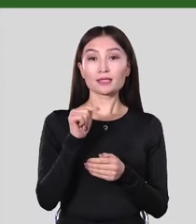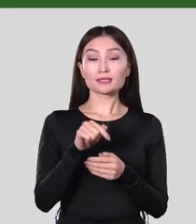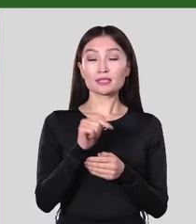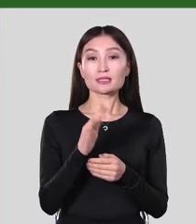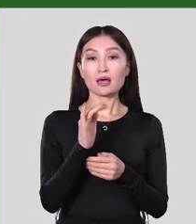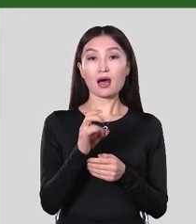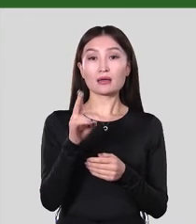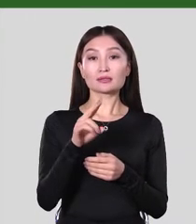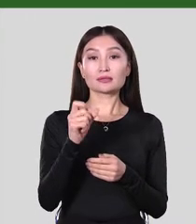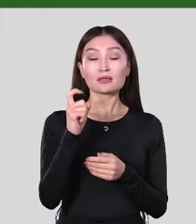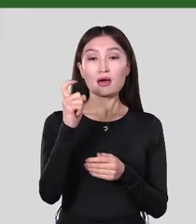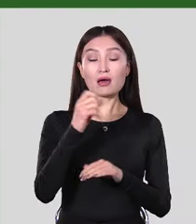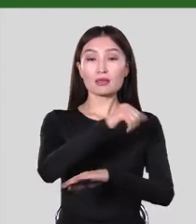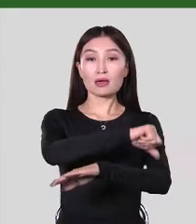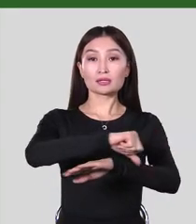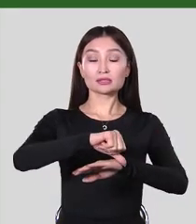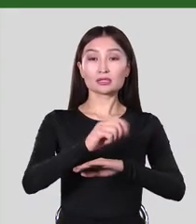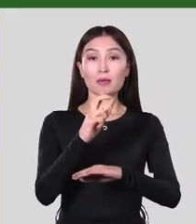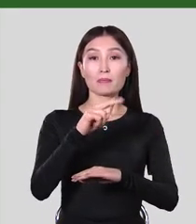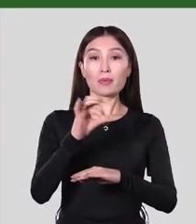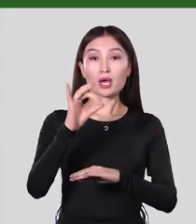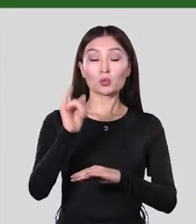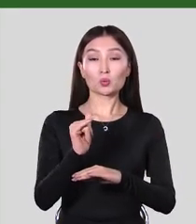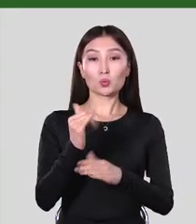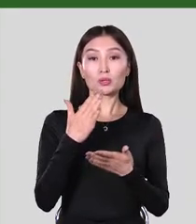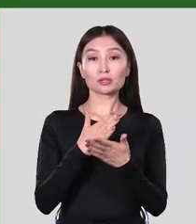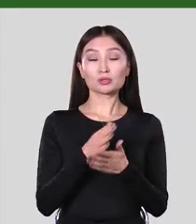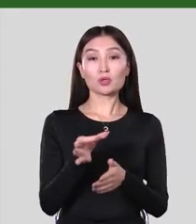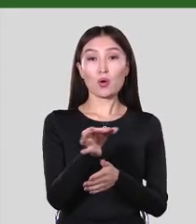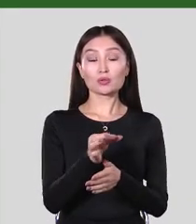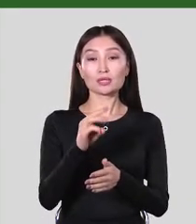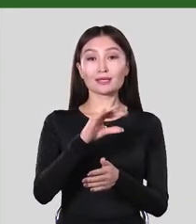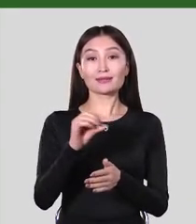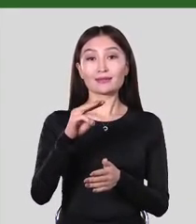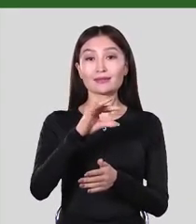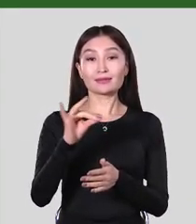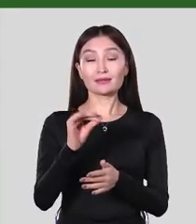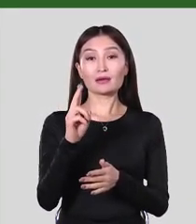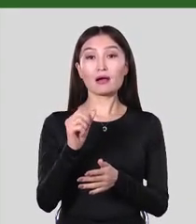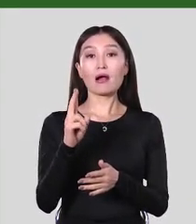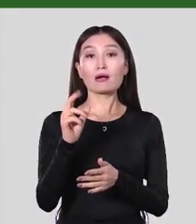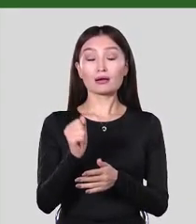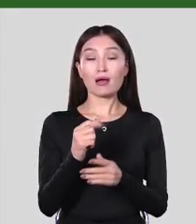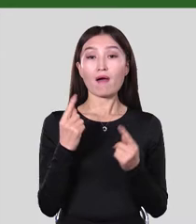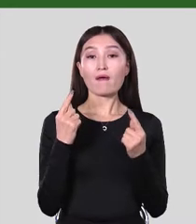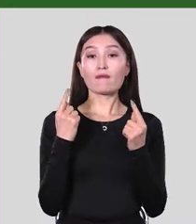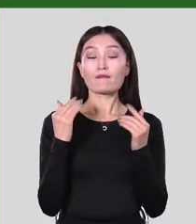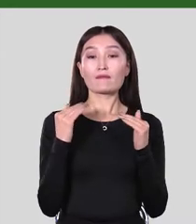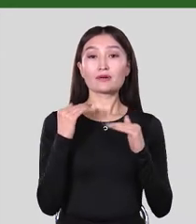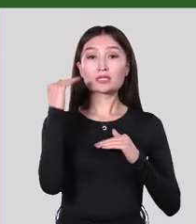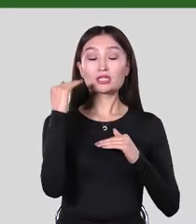Здесь, в Андах, на границе Перу и Боливии, лежит озеро Титикака, которое является высочайшим в